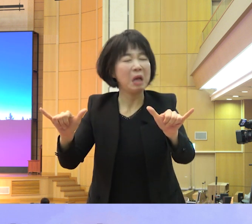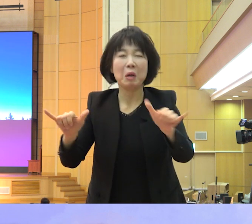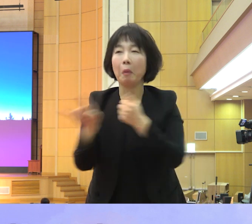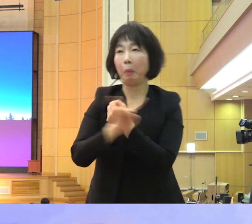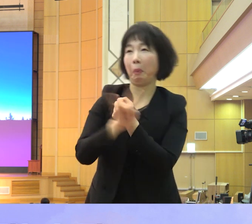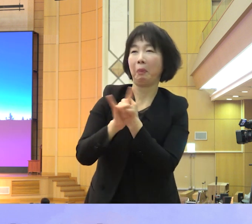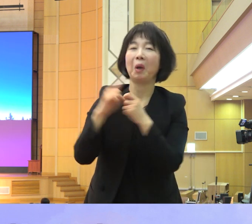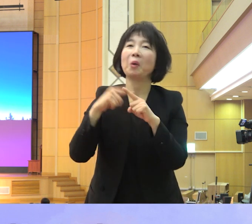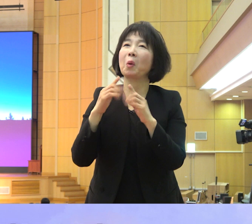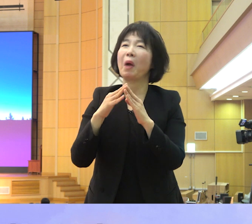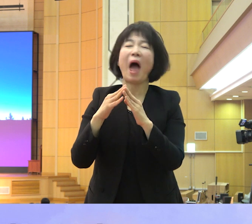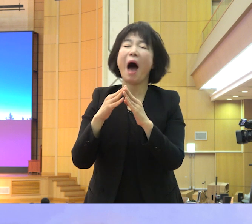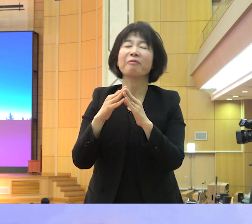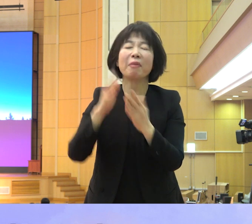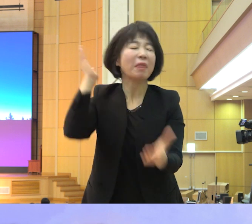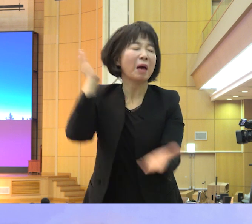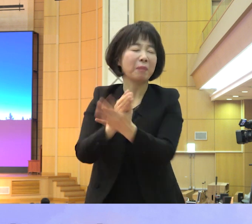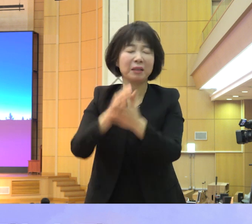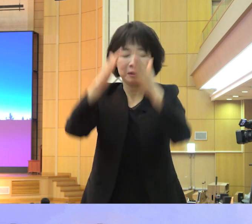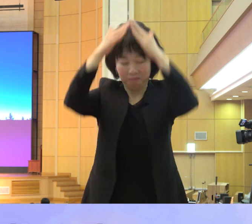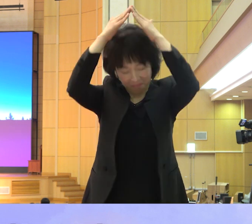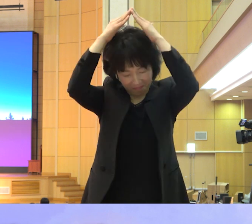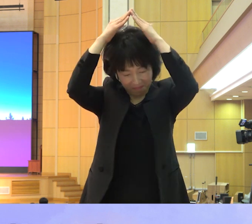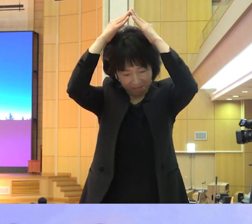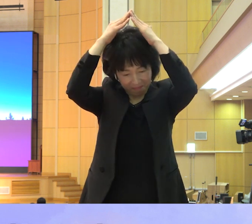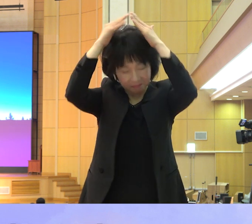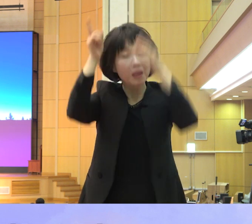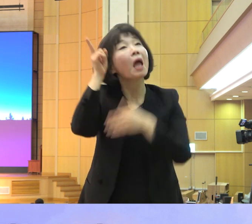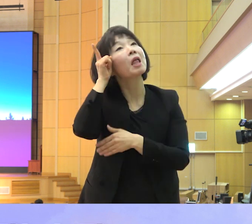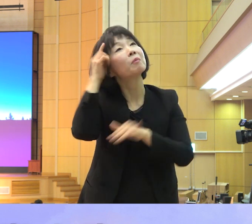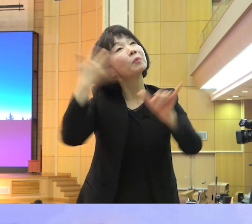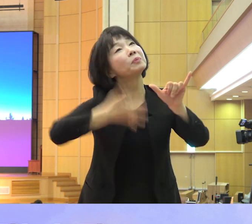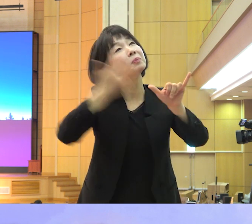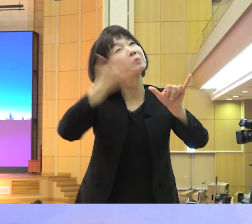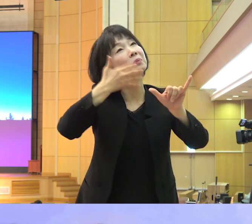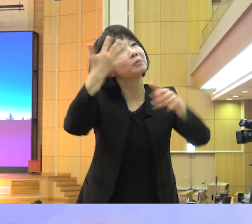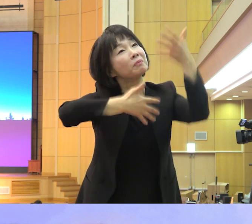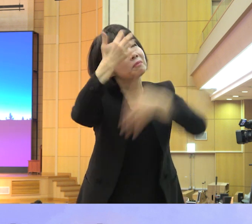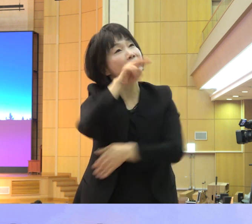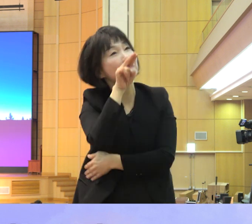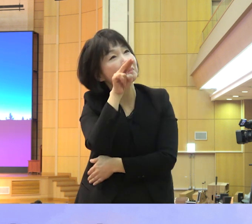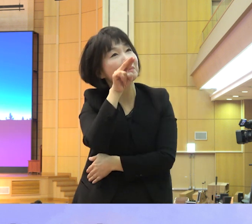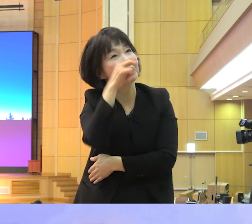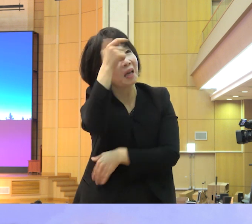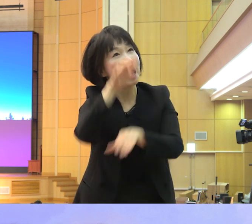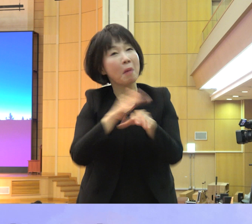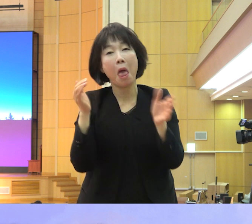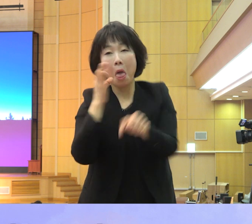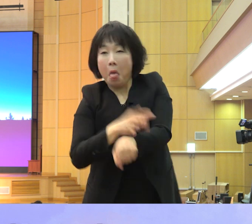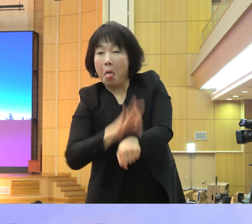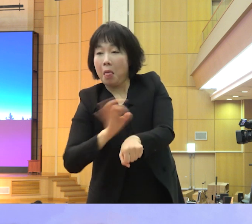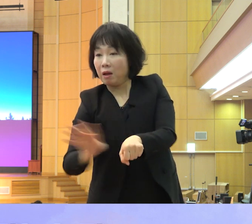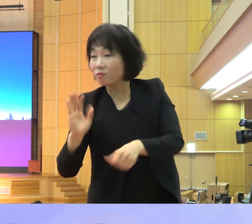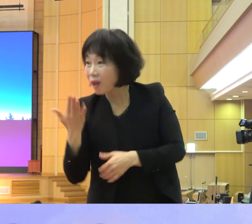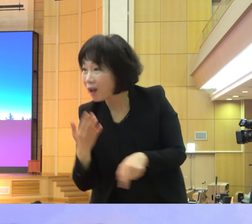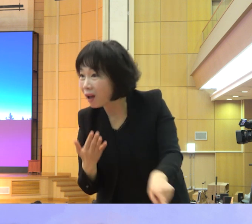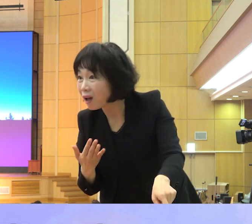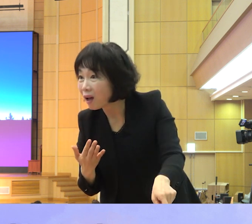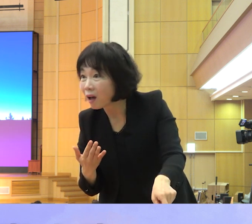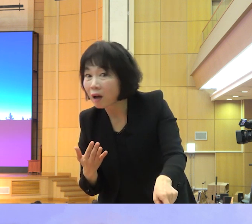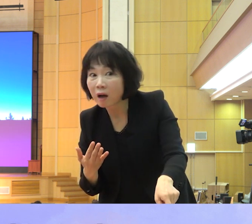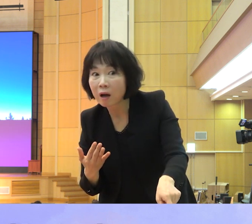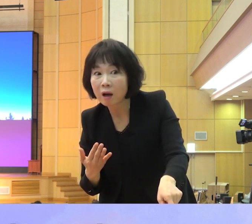할 필요는 없는데 집에서 그냥 유튜브로 그게 예배래요. 그걸 예배드리는 그게 예배입니까?